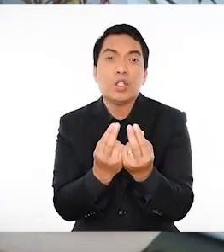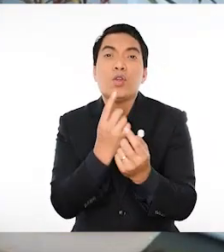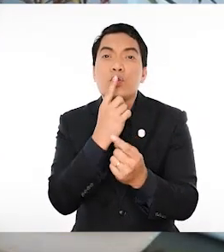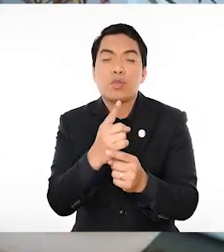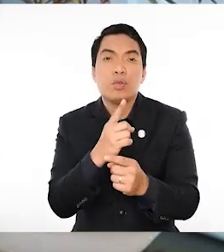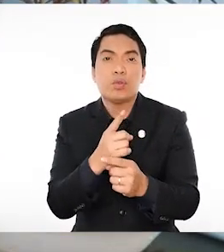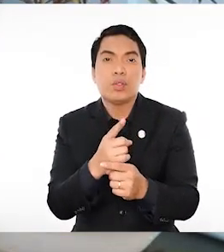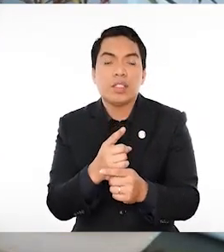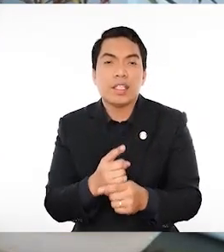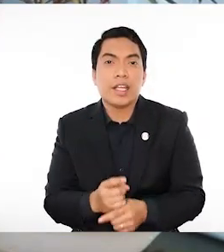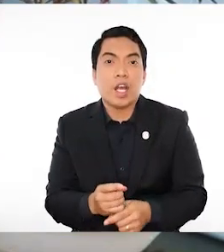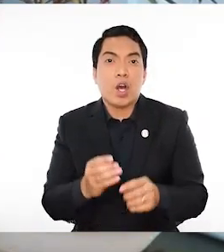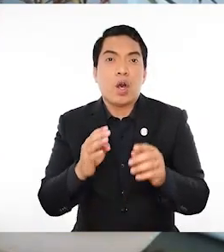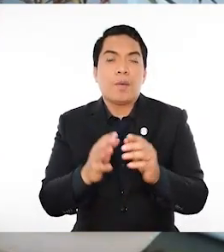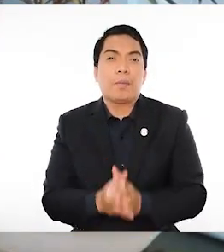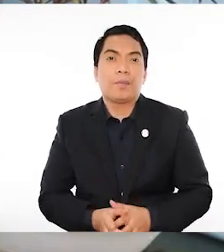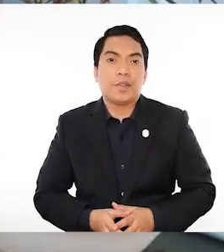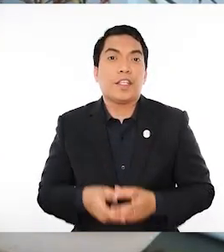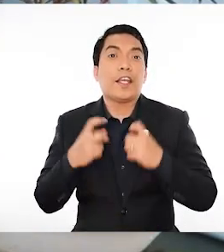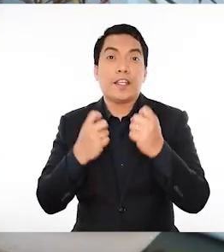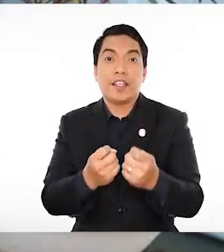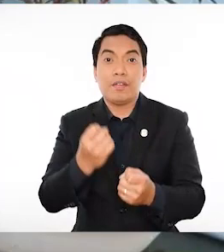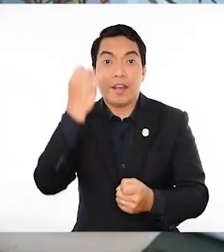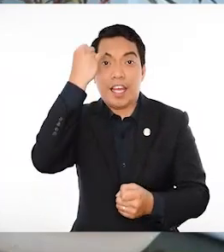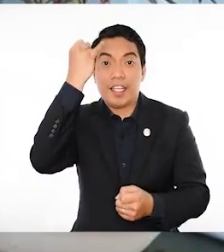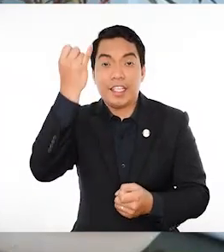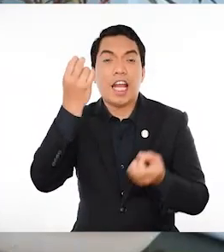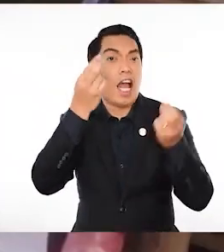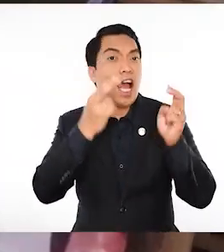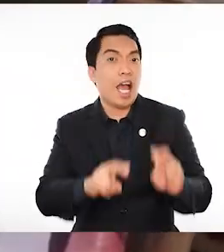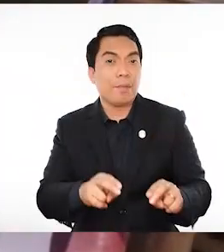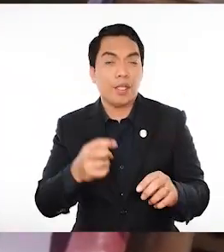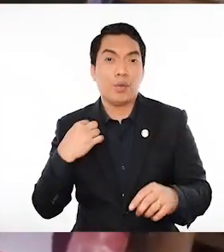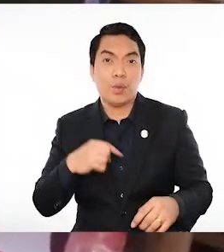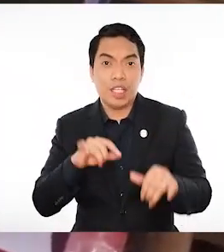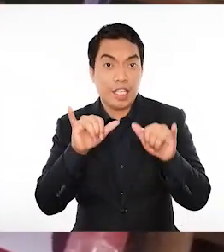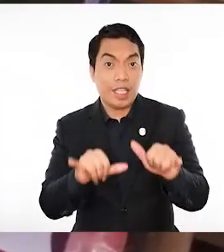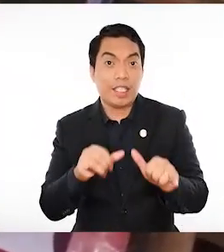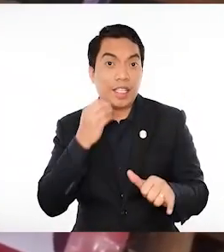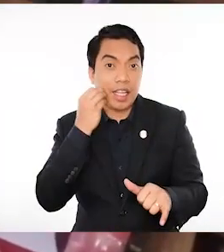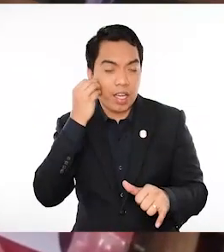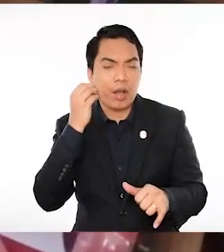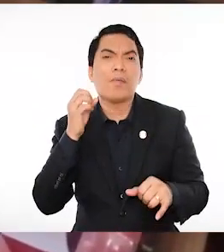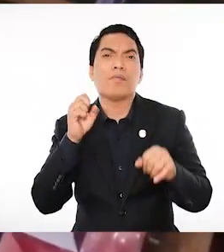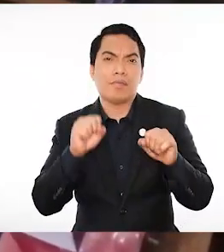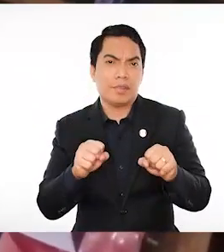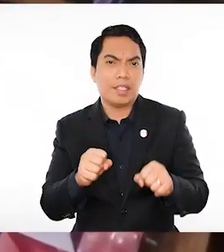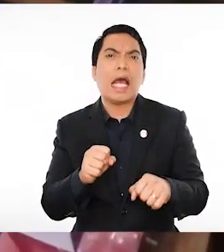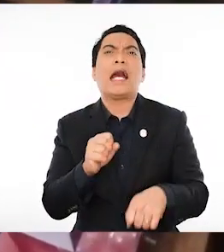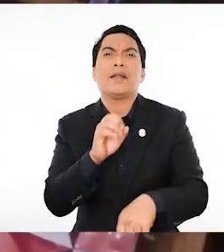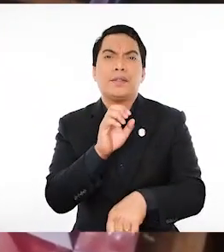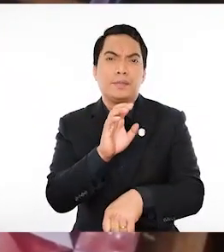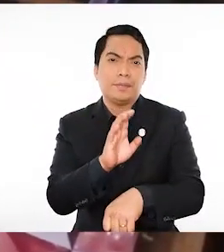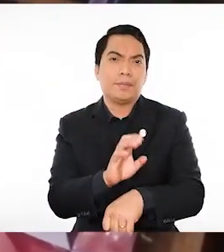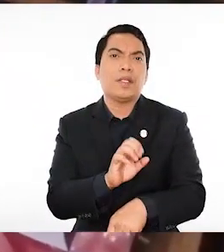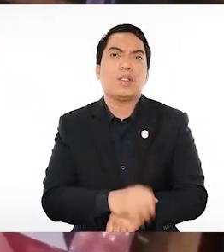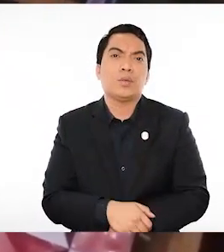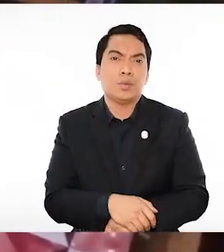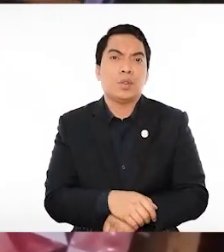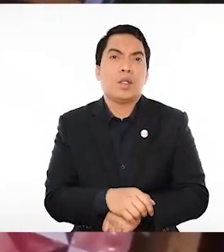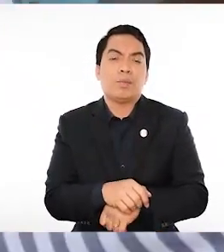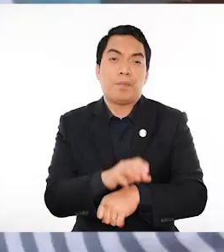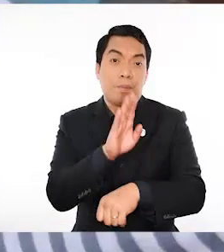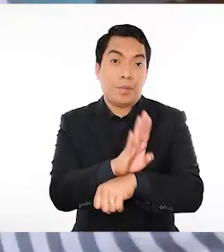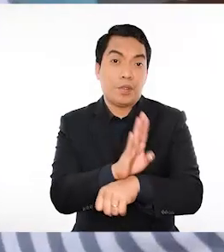ng mga ideya na kung saan kahit po nasa tahanan lamang kami, ay maaari pa rin makapaghanap buhay sa simpleng paraan.